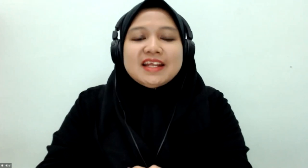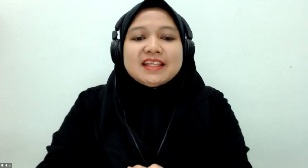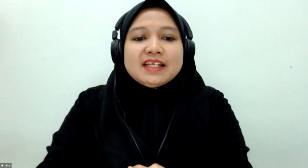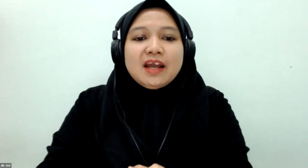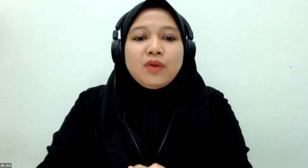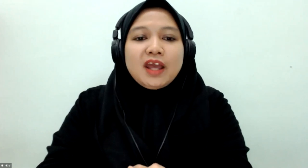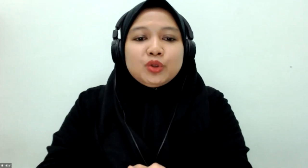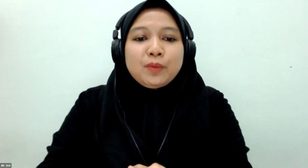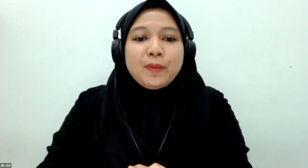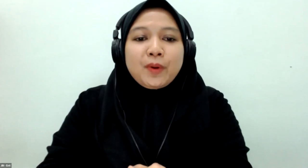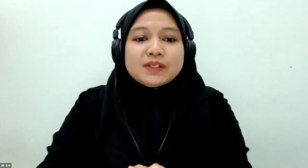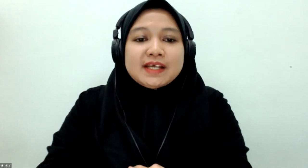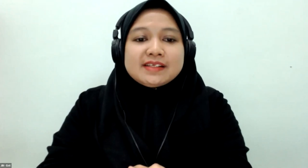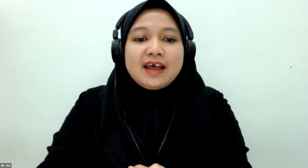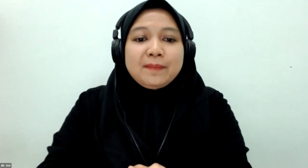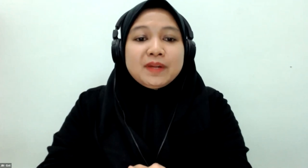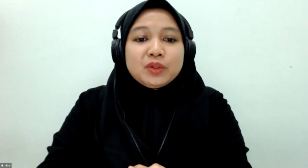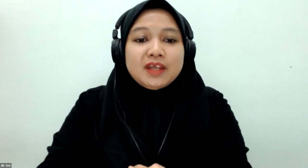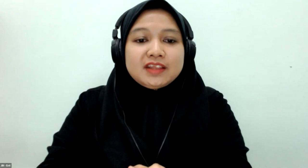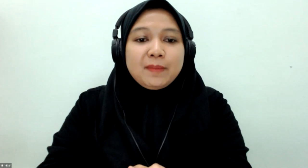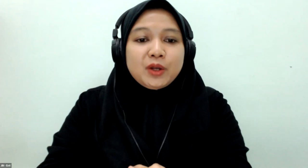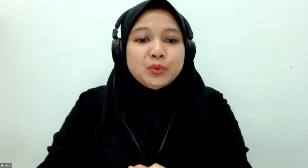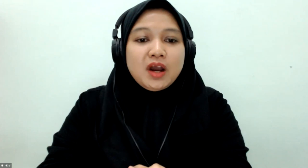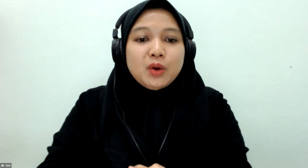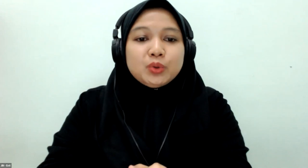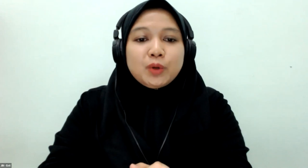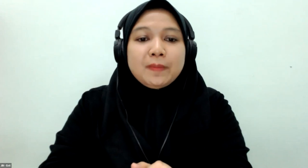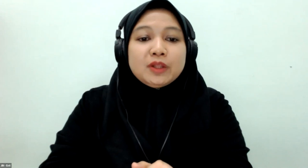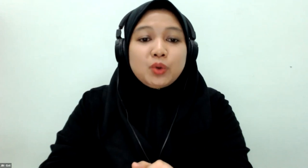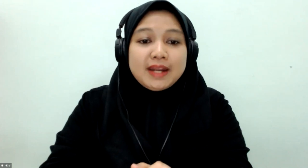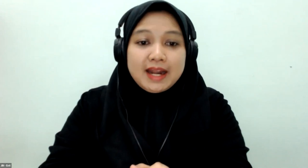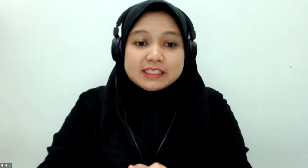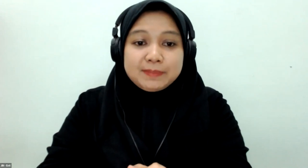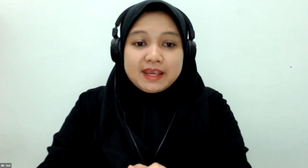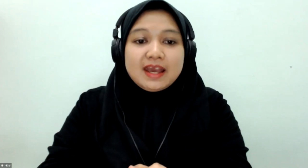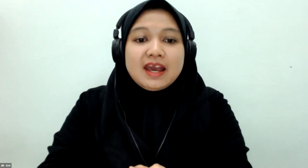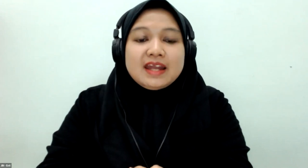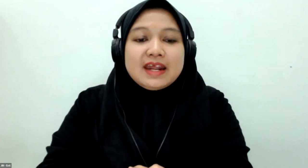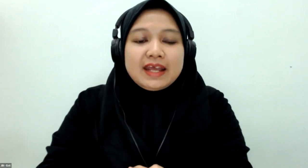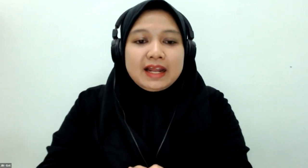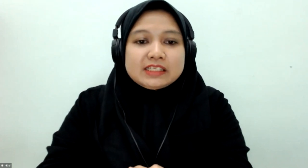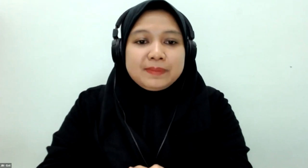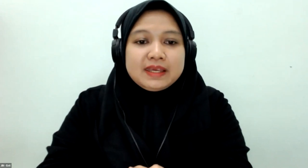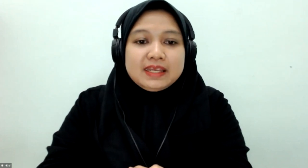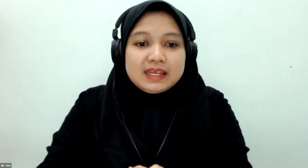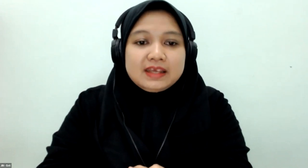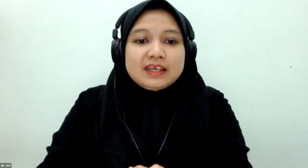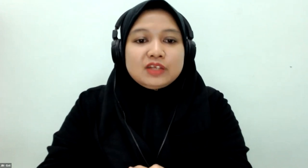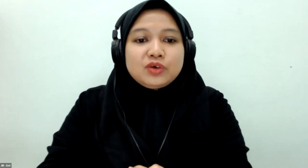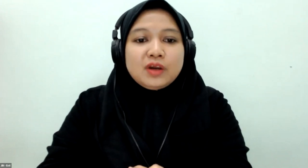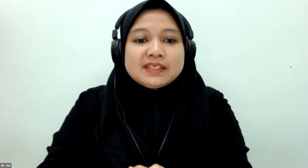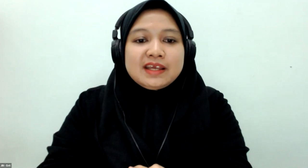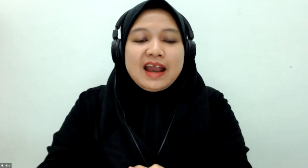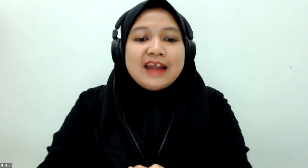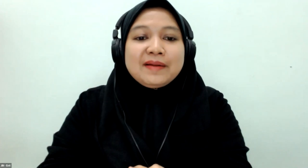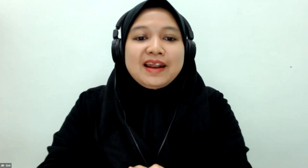dan kita sedang mulai untuk memproses tahap berikutnya tahap kedua untuk pembentukan LSP dan lst ini